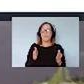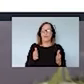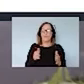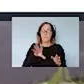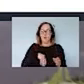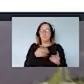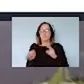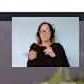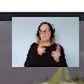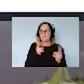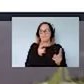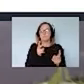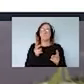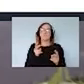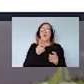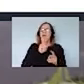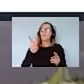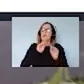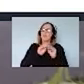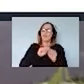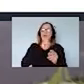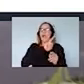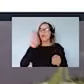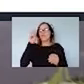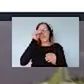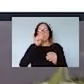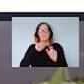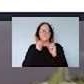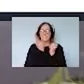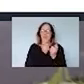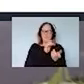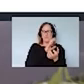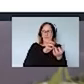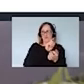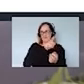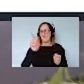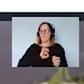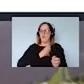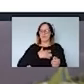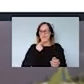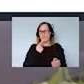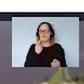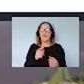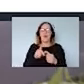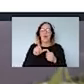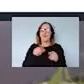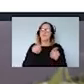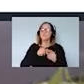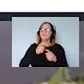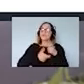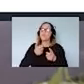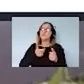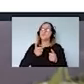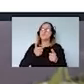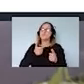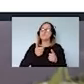mógł przetłumaczyć, czyli każdy nauczyciel z różnego kraju będzie mógł zrobić w swojej wersji językowej, ale też postanowili zrobić taki zasób, który